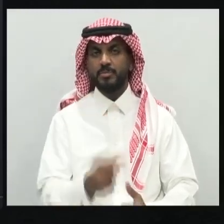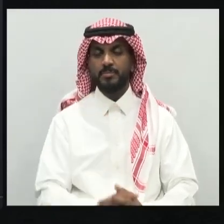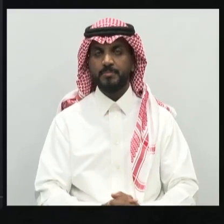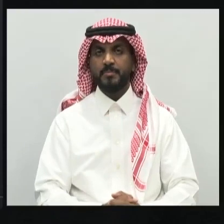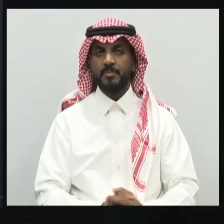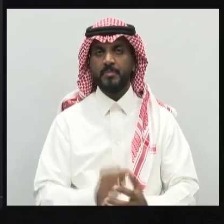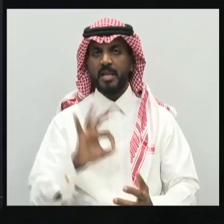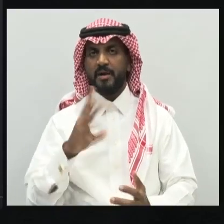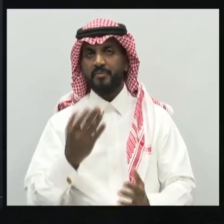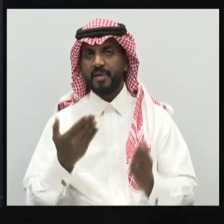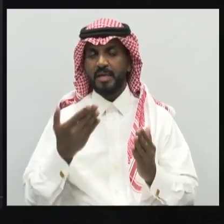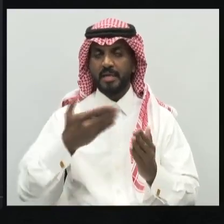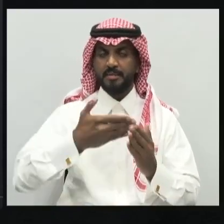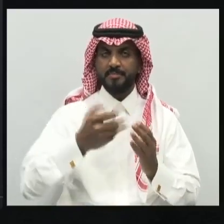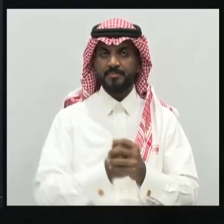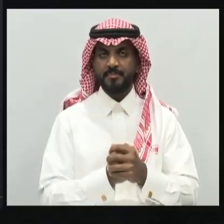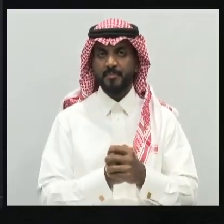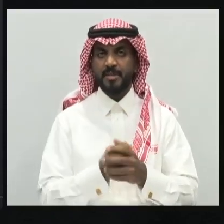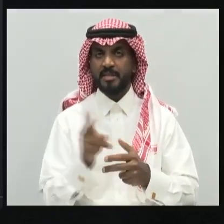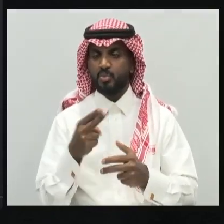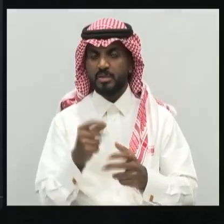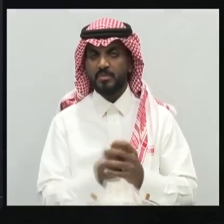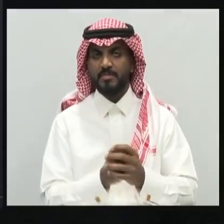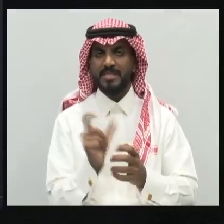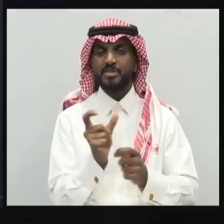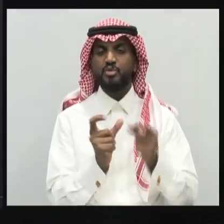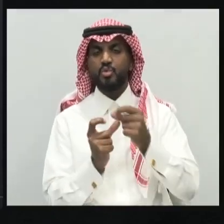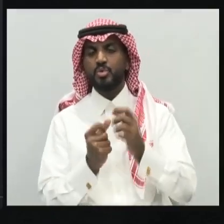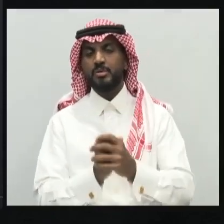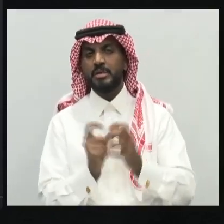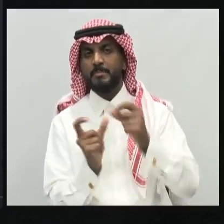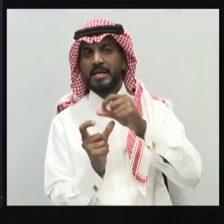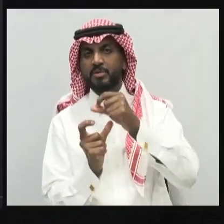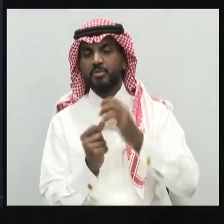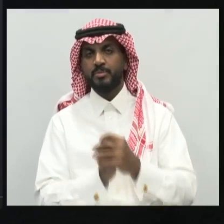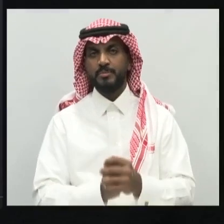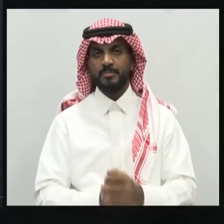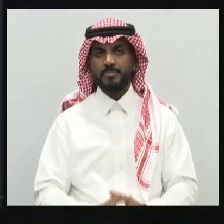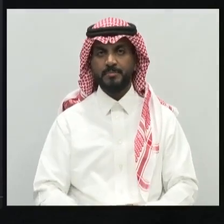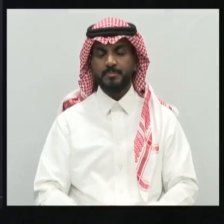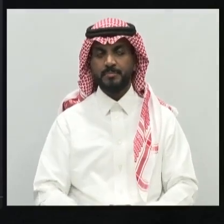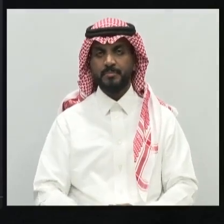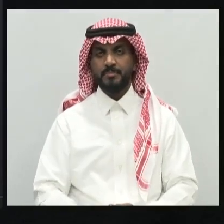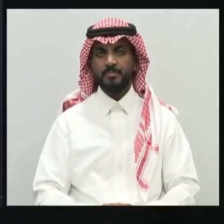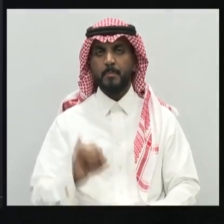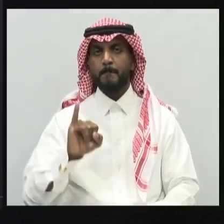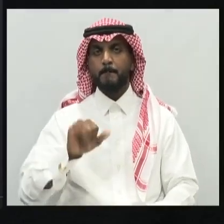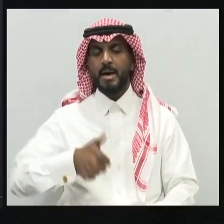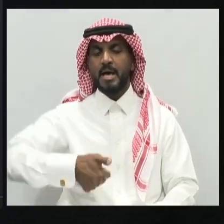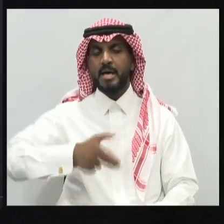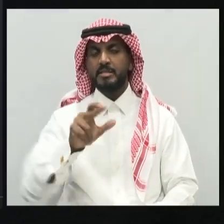حرف الاخير احسنتم تنوين الضم اي ضمتين مازن